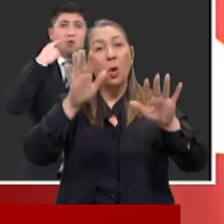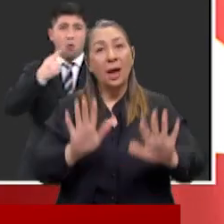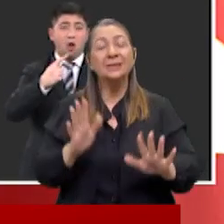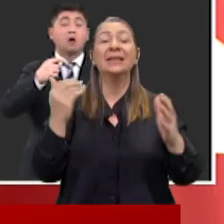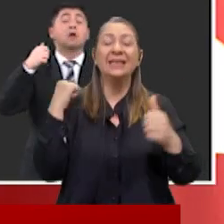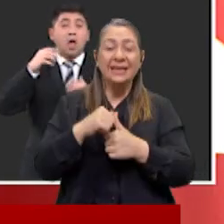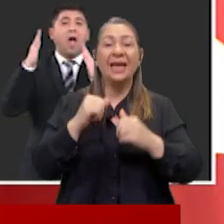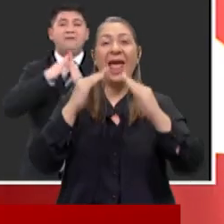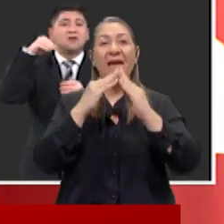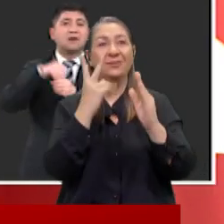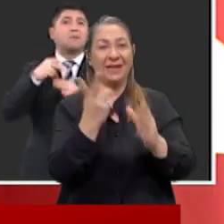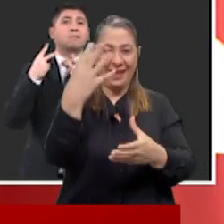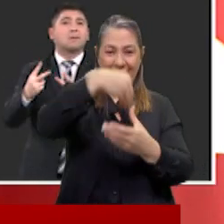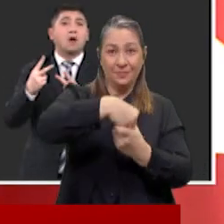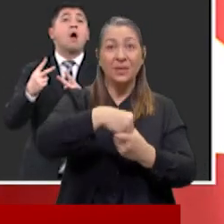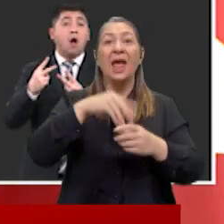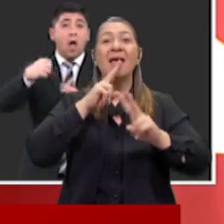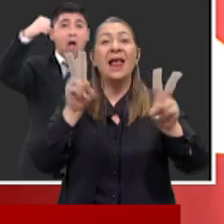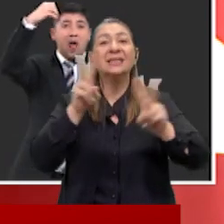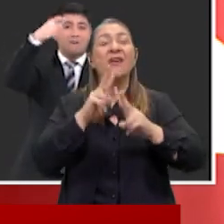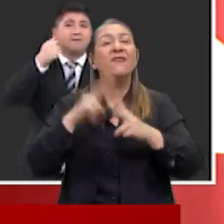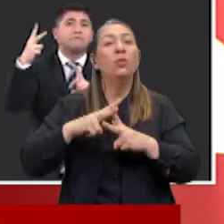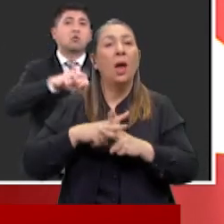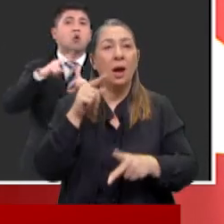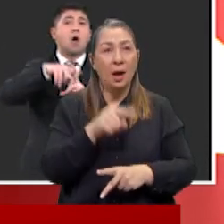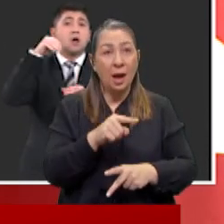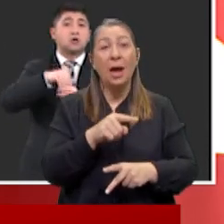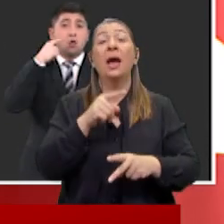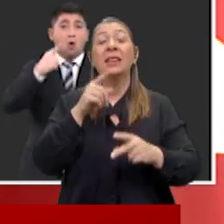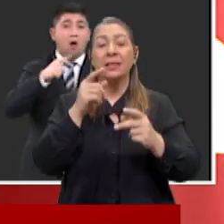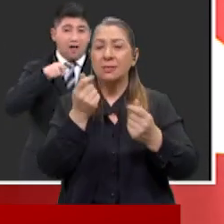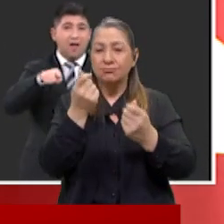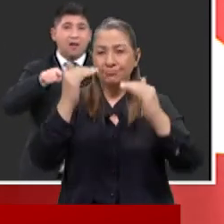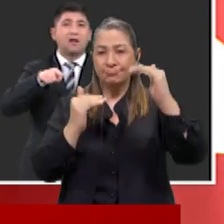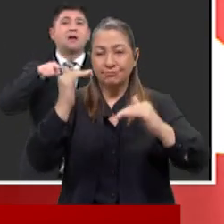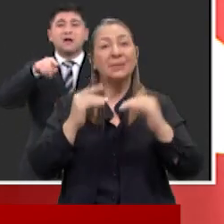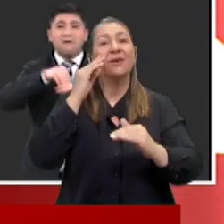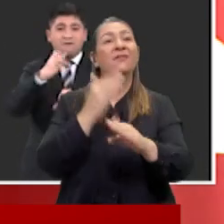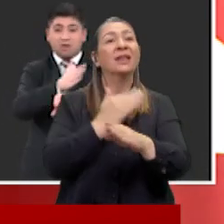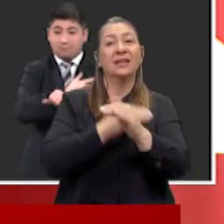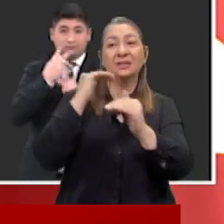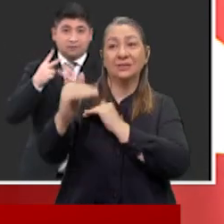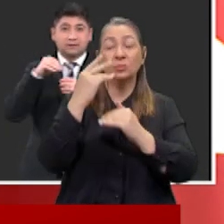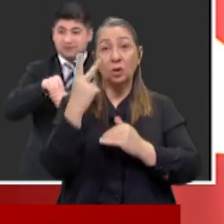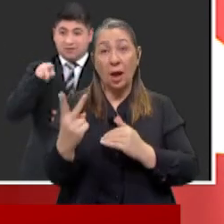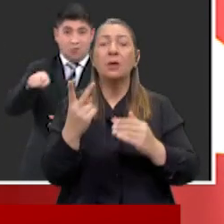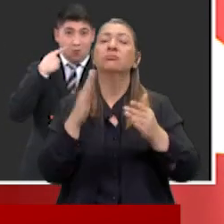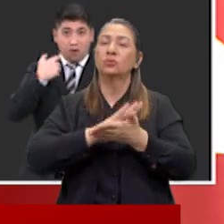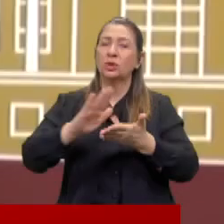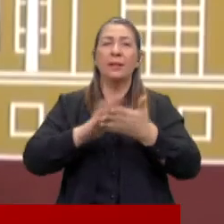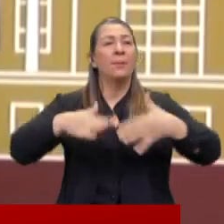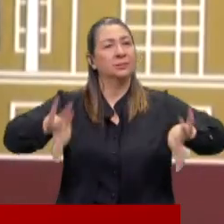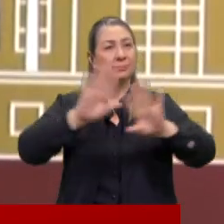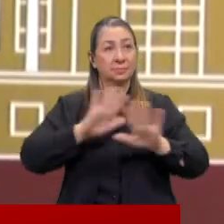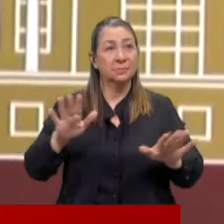yine hane halkını kapsayan elektrik faturalarında tarifeler vatandaşlarımız lehine